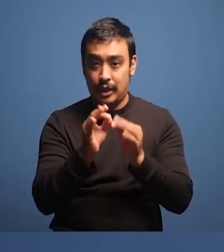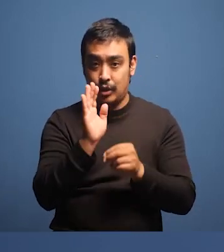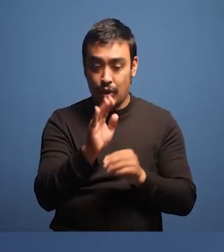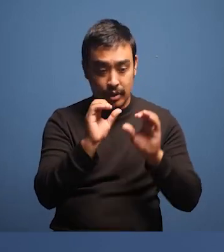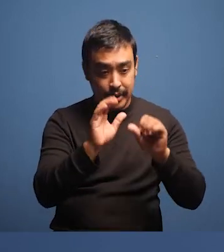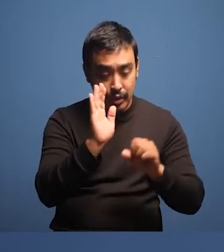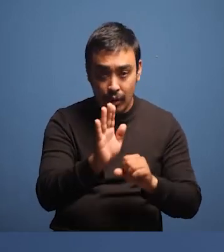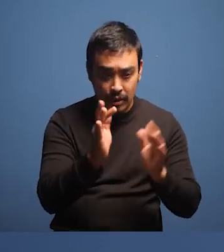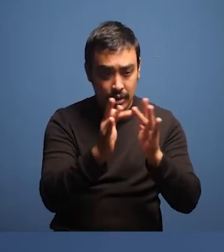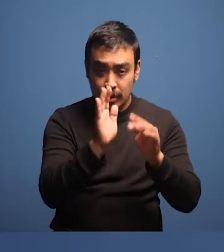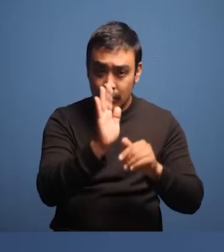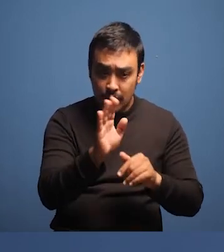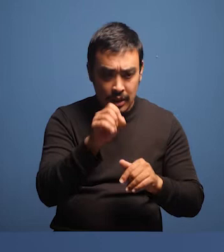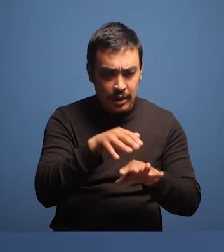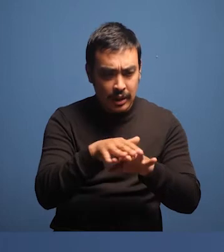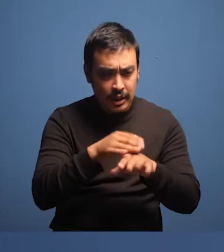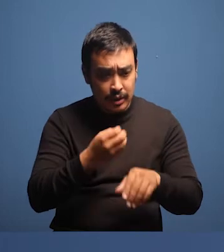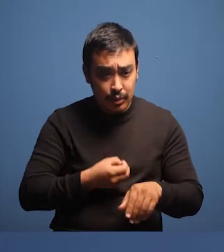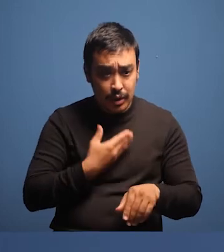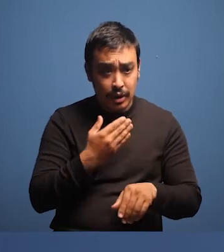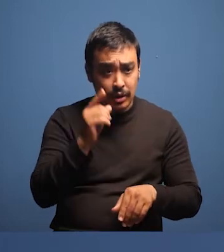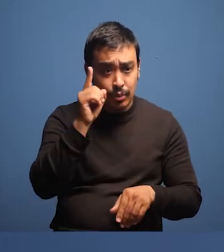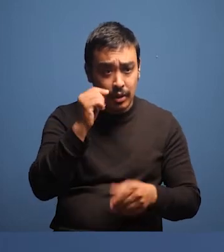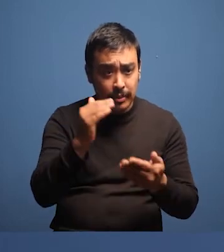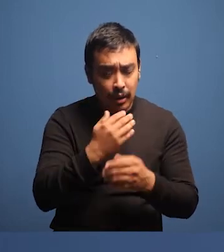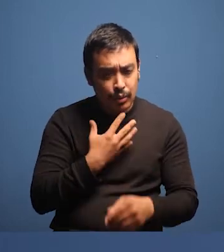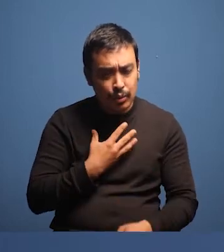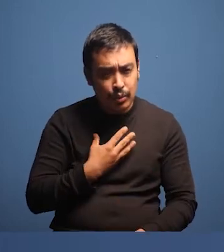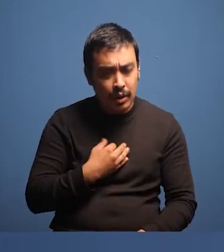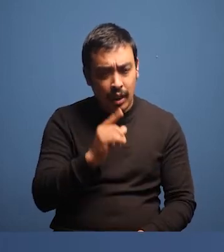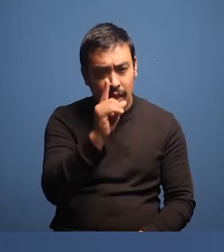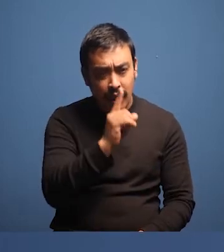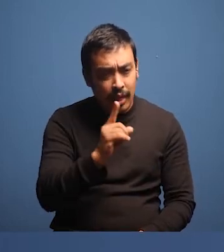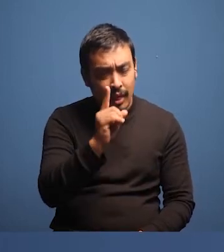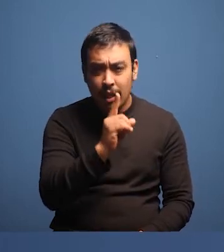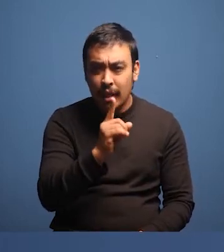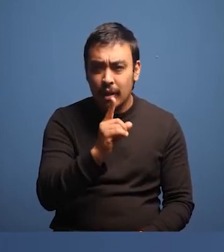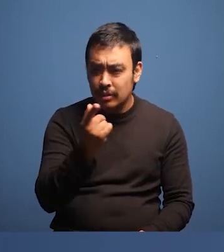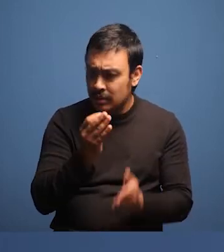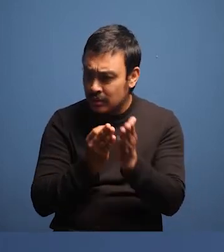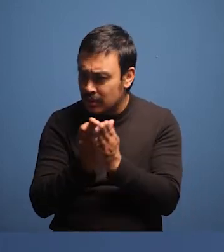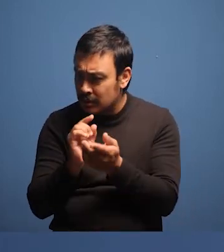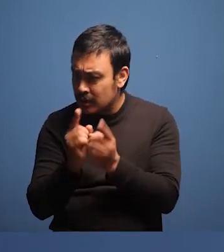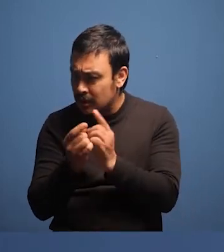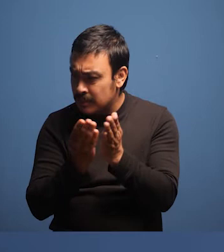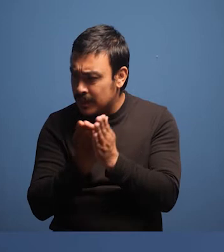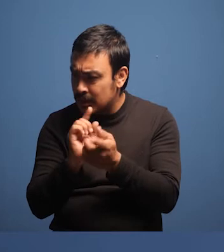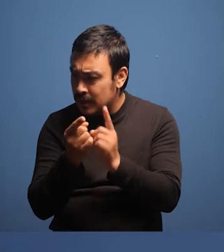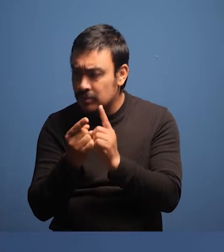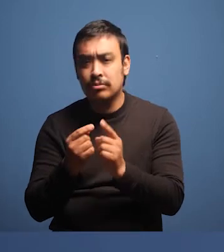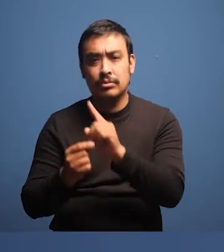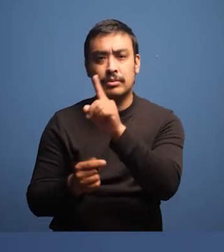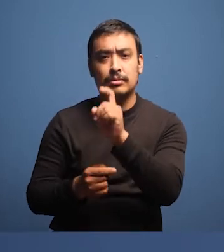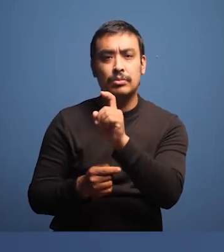गरिरहनु भएको छ तर आज एकदम ह्याप्पी चाइल्ड भोलि गएर एकदम स्याड भइरहेको छ एक्लै बस्न खोजिरहेको छ उसको बिहेभियरमा सडन चेन्ज आउने बित्तिकै तपाईँले क्वेसन चाहिँ गर्नु